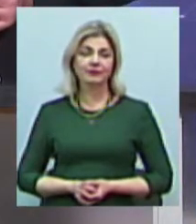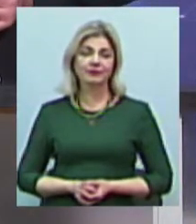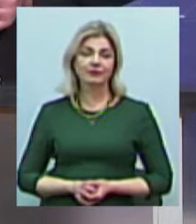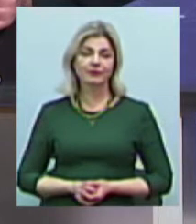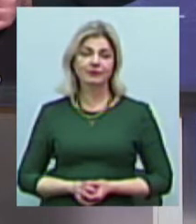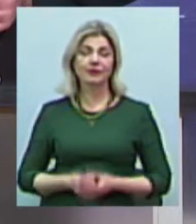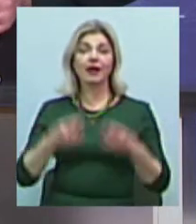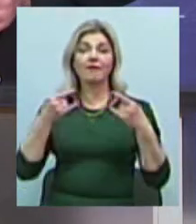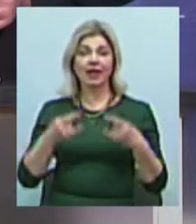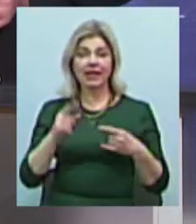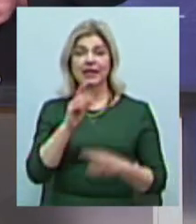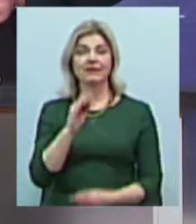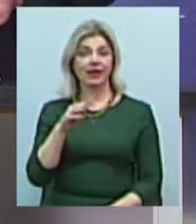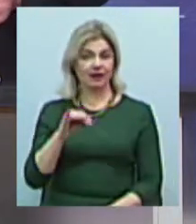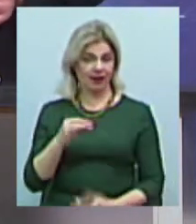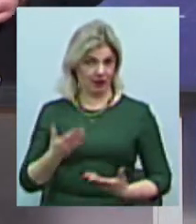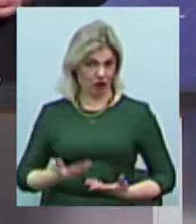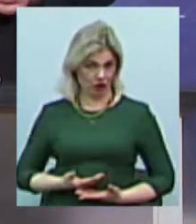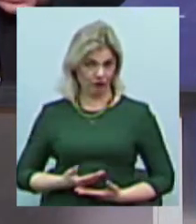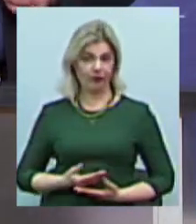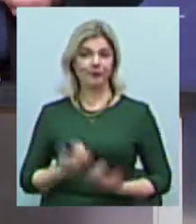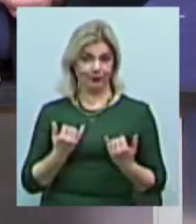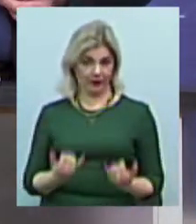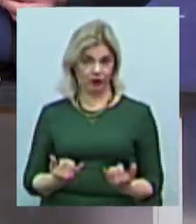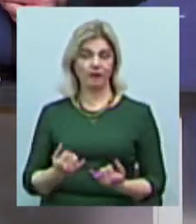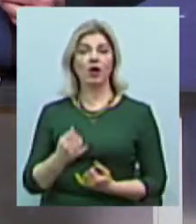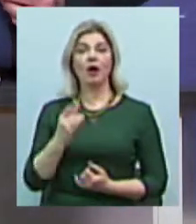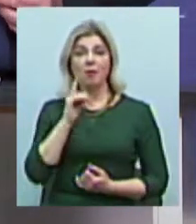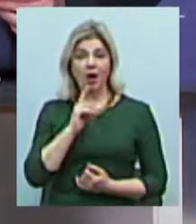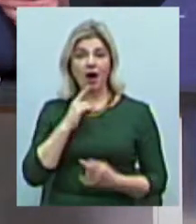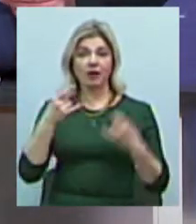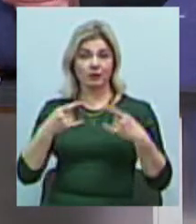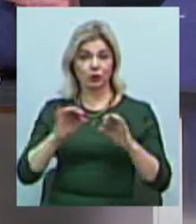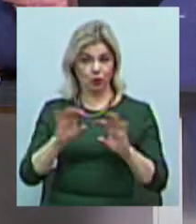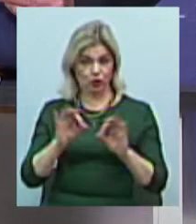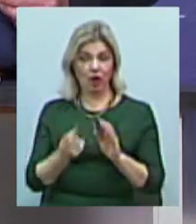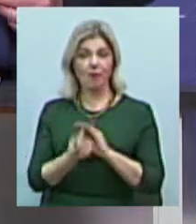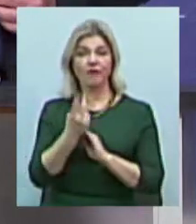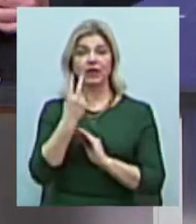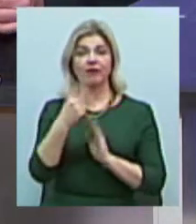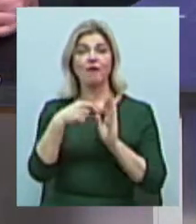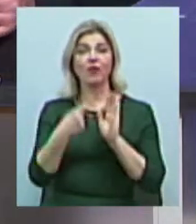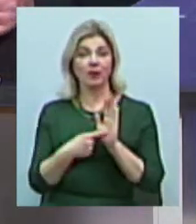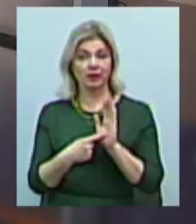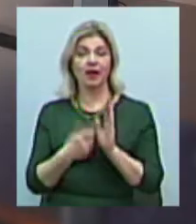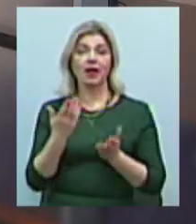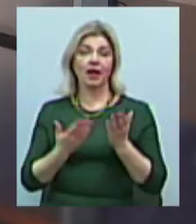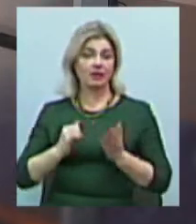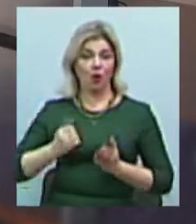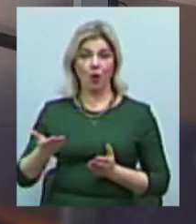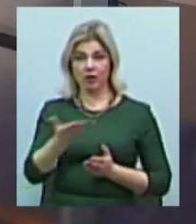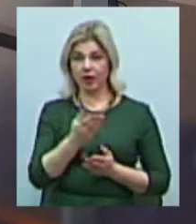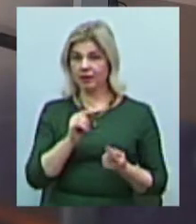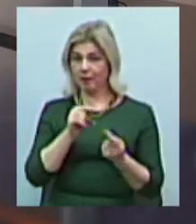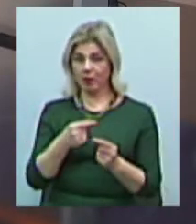В прямому ефірі «Звіти наживо». Ну, у мене особисто, поки я готував сюжет, два запитання сформувалися. Якщо колеги не проти, я все-таки